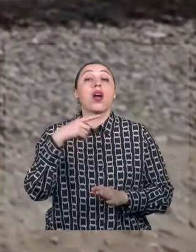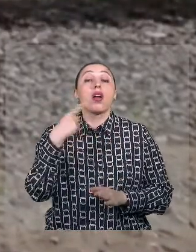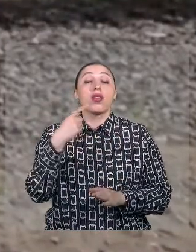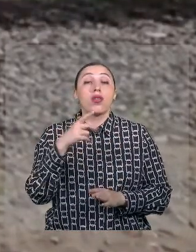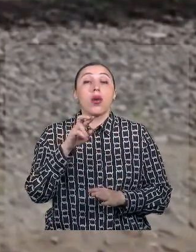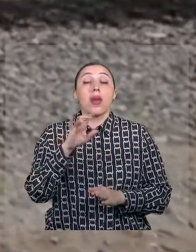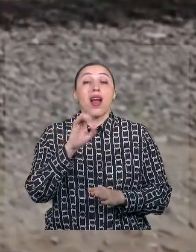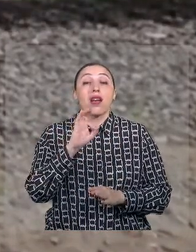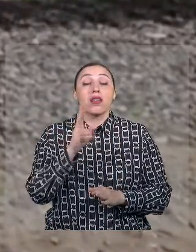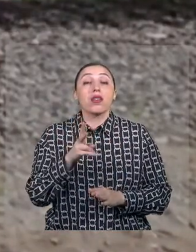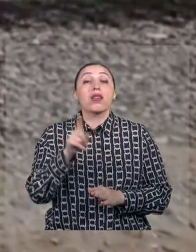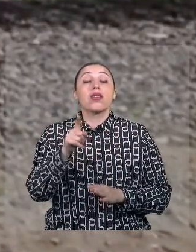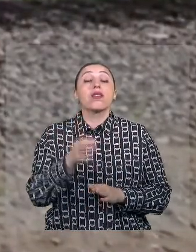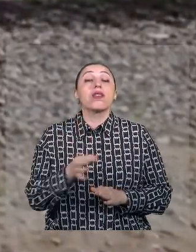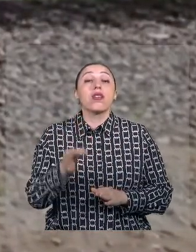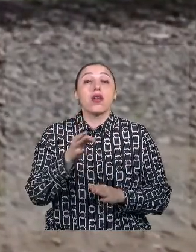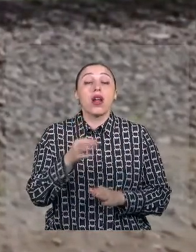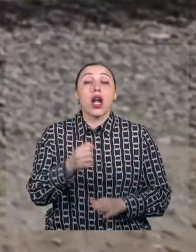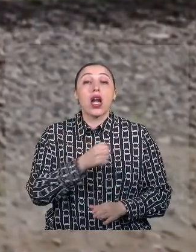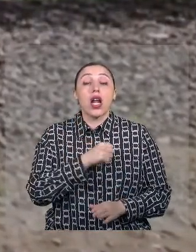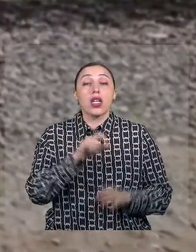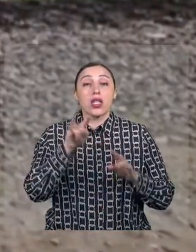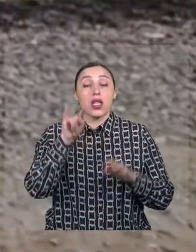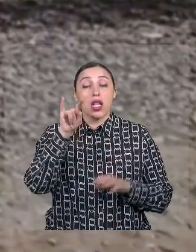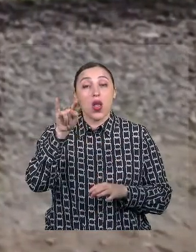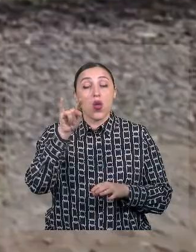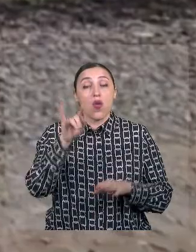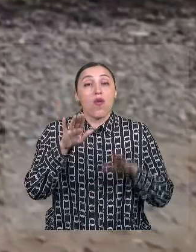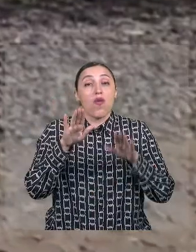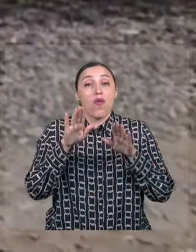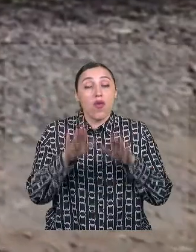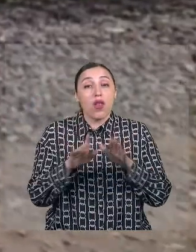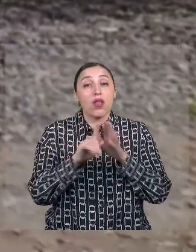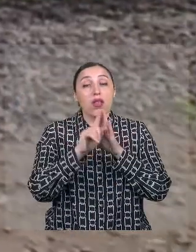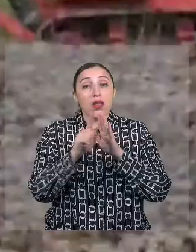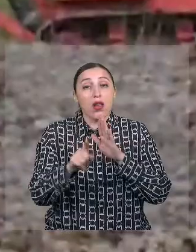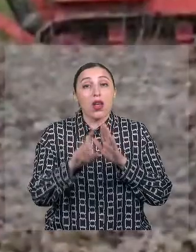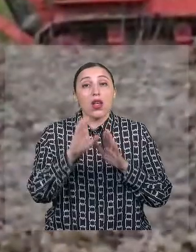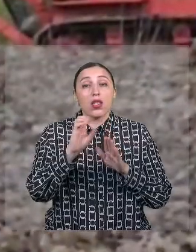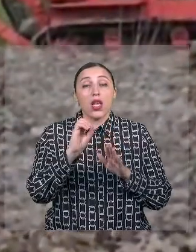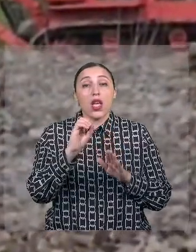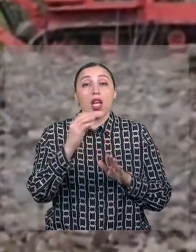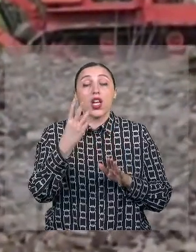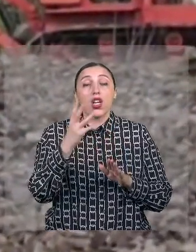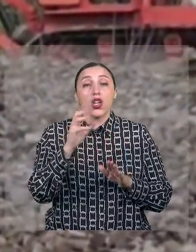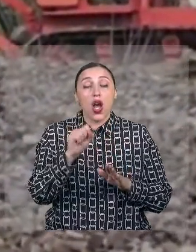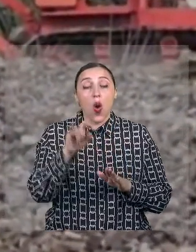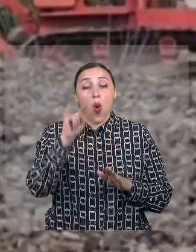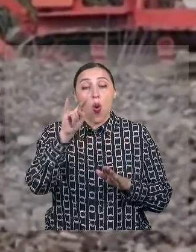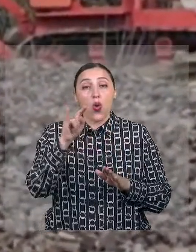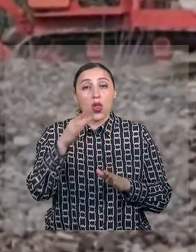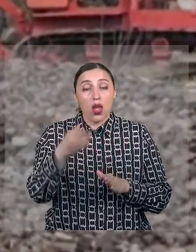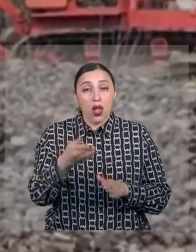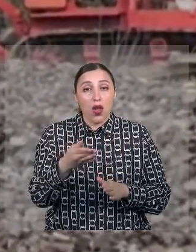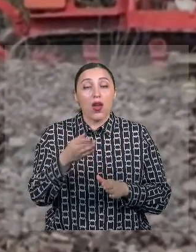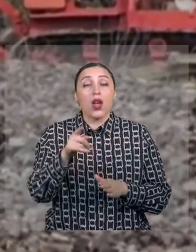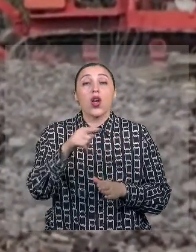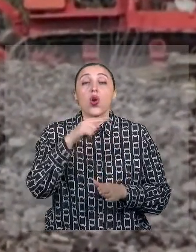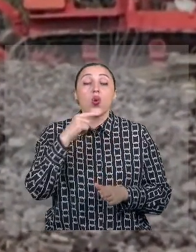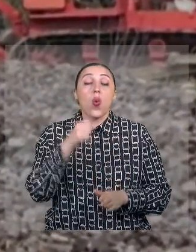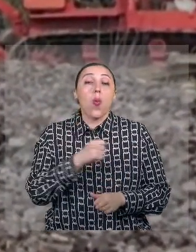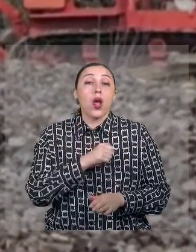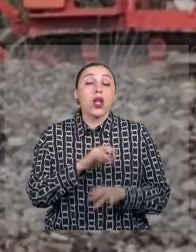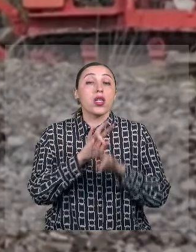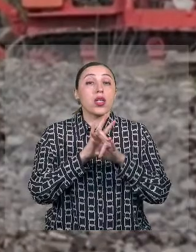է Բրյանսկի շրջանի ռազմական օդանավակայանին։ Ենթադրաբար խոսքը Սեշայի օդանավակայանի մասին է, որտեղ տեղակայված է Ռուսաստանի